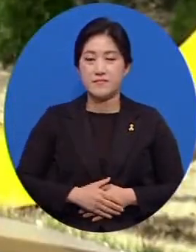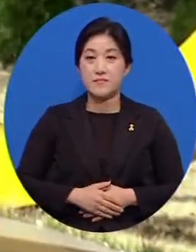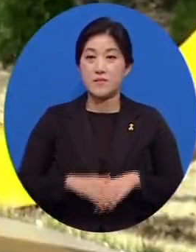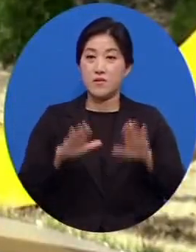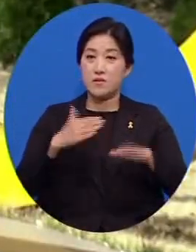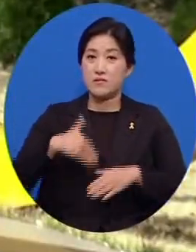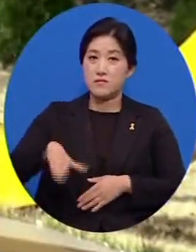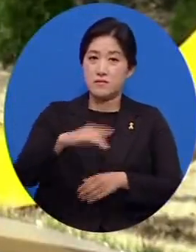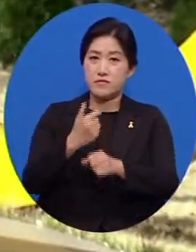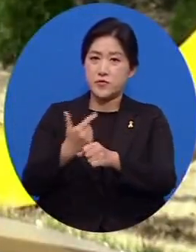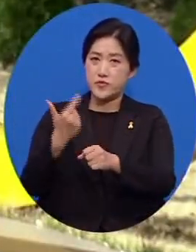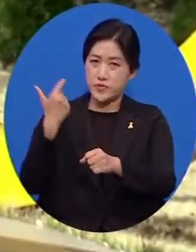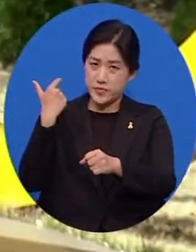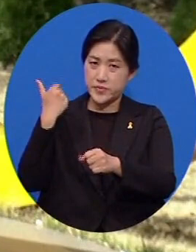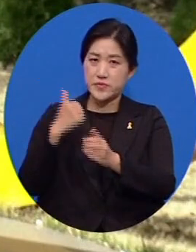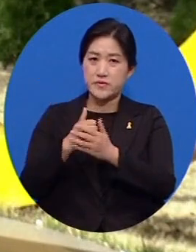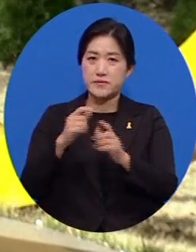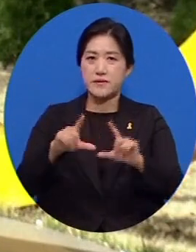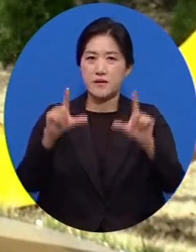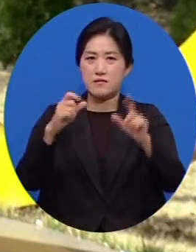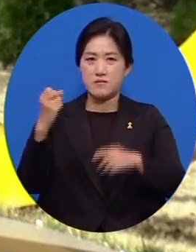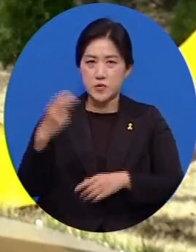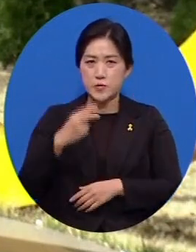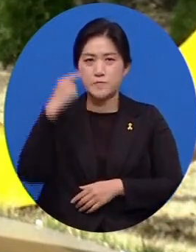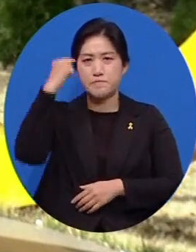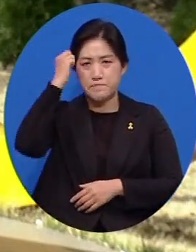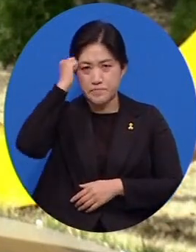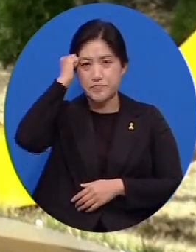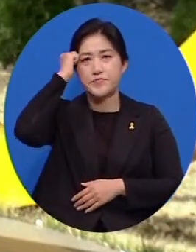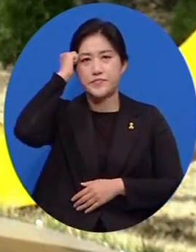오늘 우리는 6년 전 그날을 다시 기억합니다.